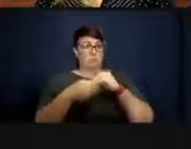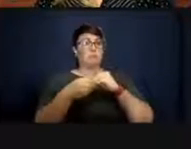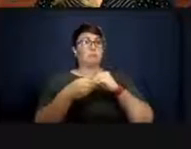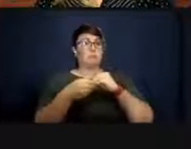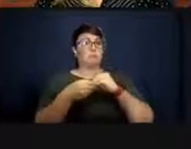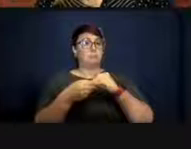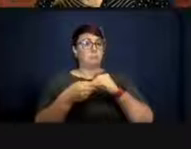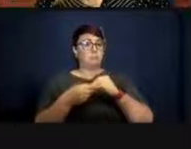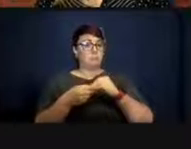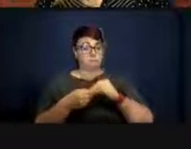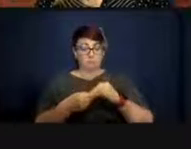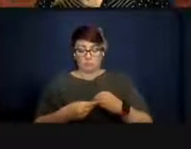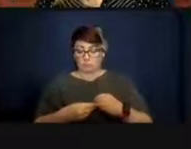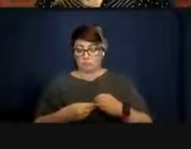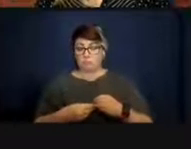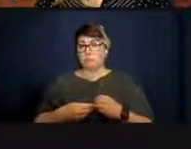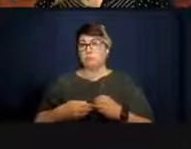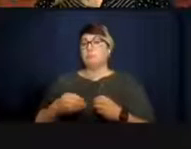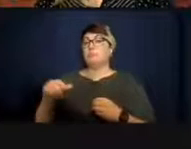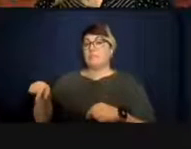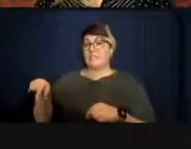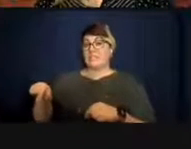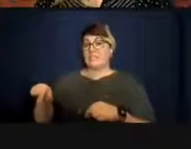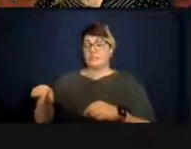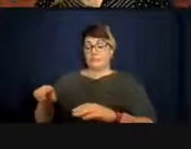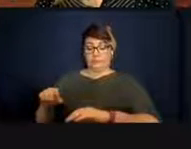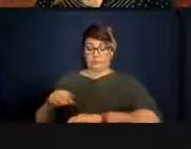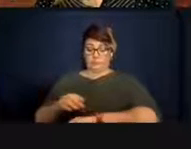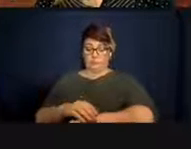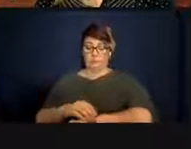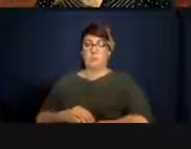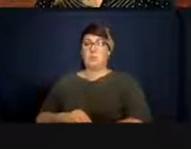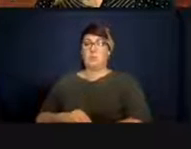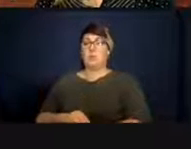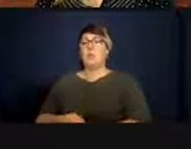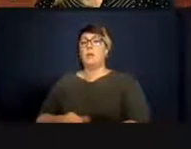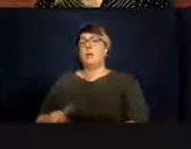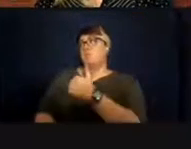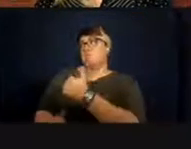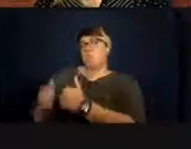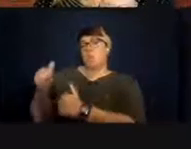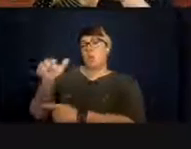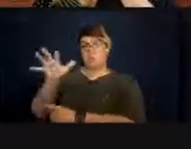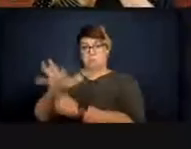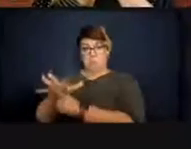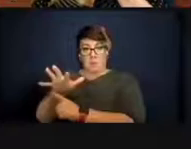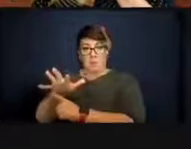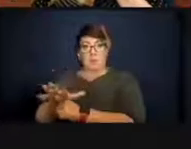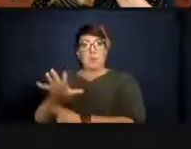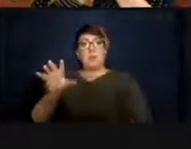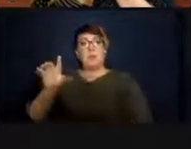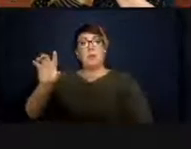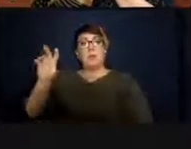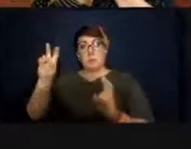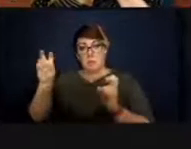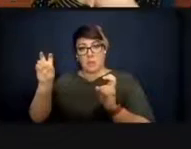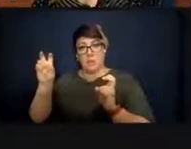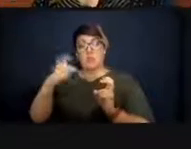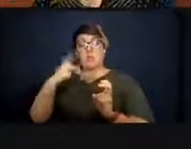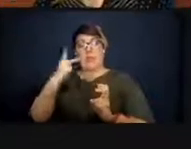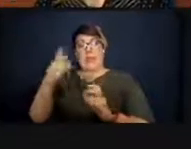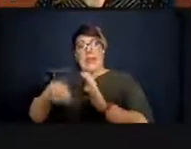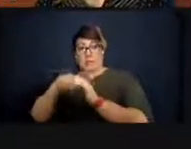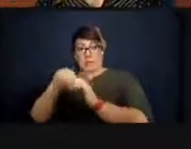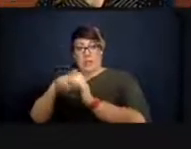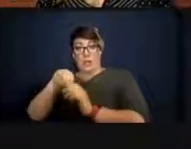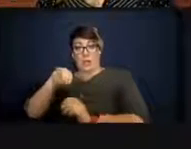بعين الاعتبار في المستقبل؟ إذا هذه أكثر المواضيع الشهرة التي ترونها حتى